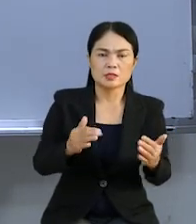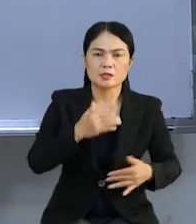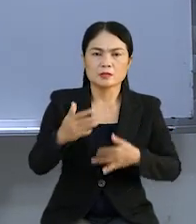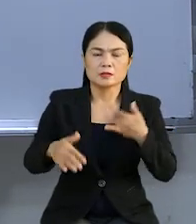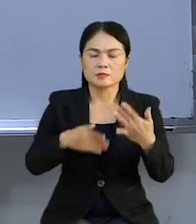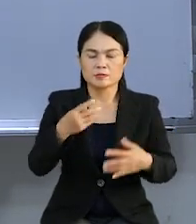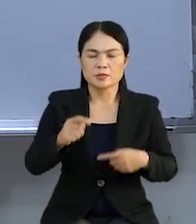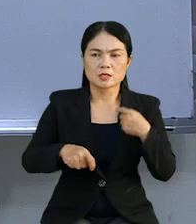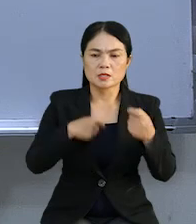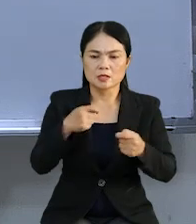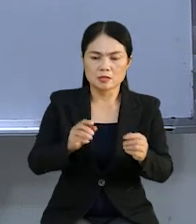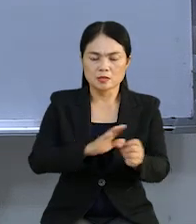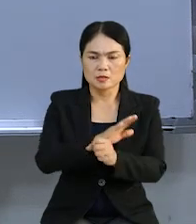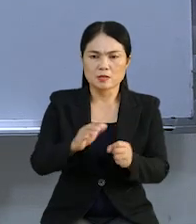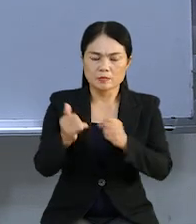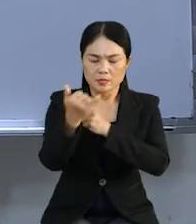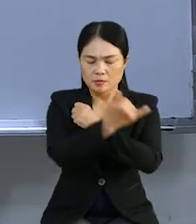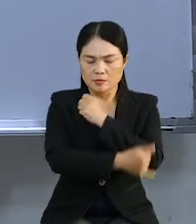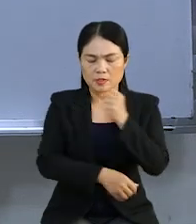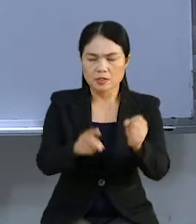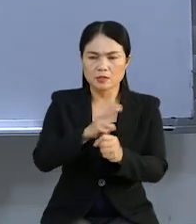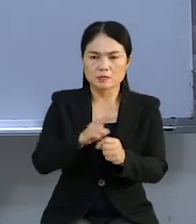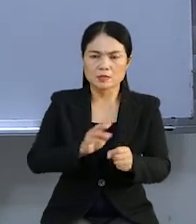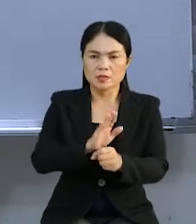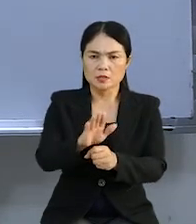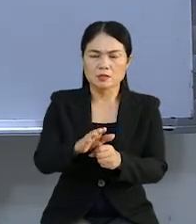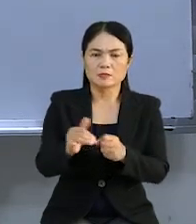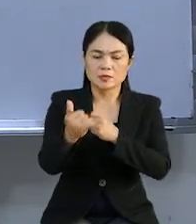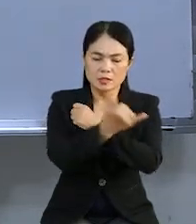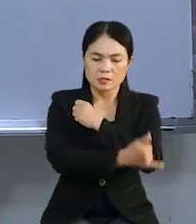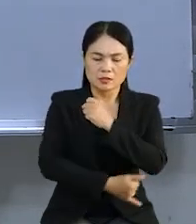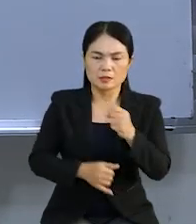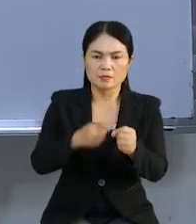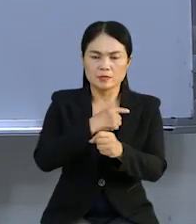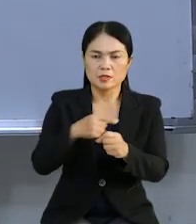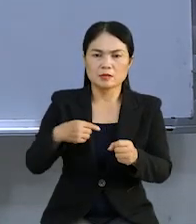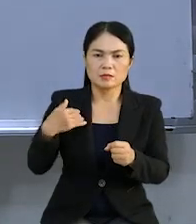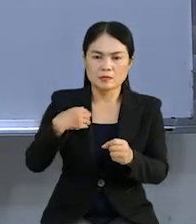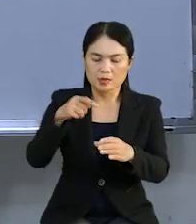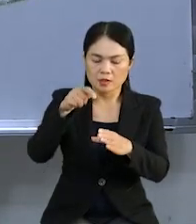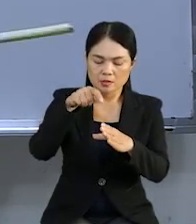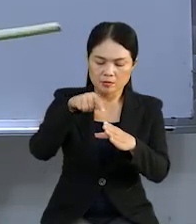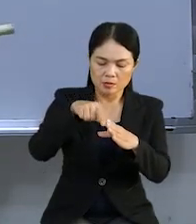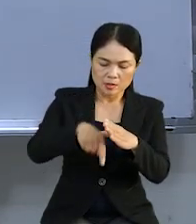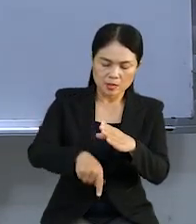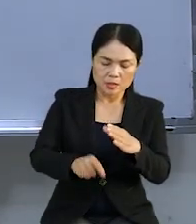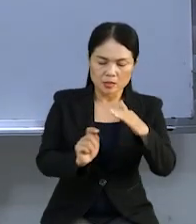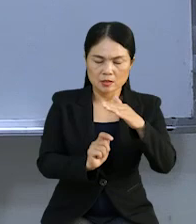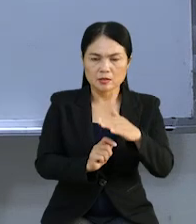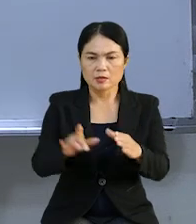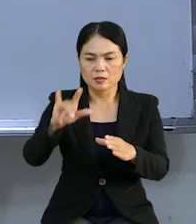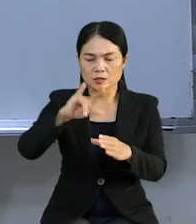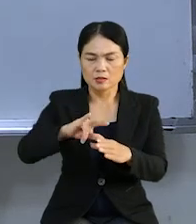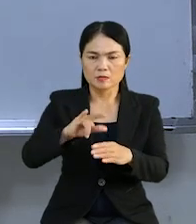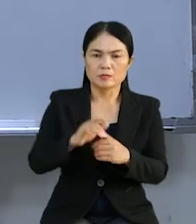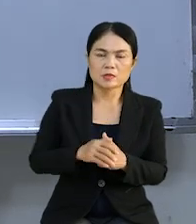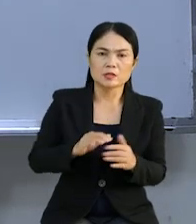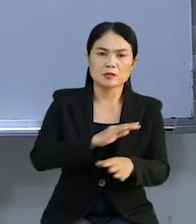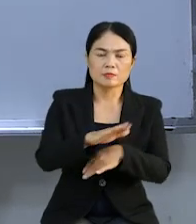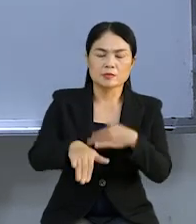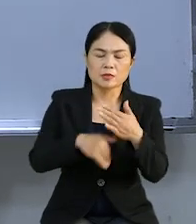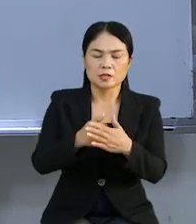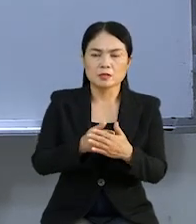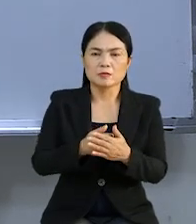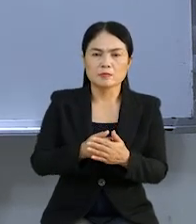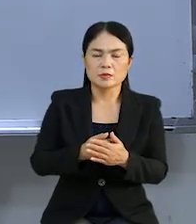ายดีเป็นจัดนักโปรตีนครูนได้หรือเต้ได้ประเทศเยอะเมียนบาทอันดงเปล่งการบาทออกก้นหลักรู้สังคม